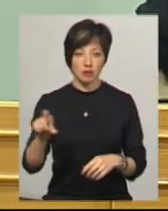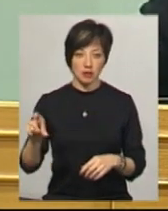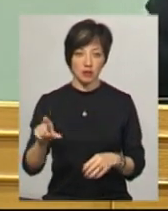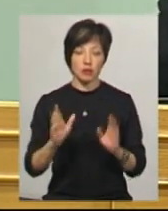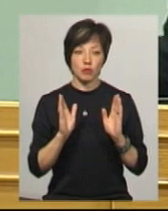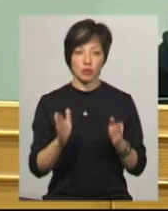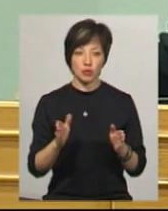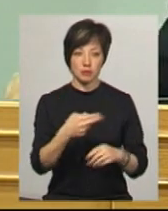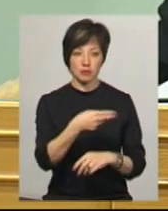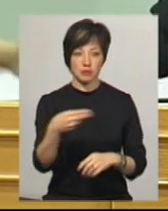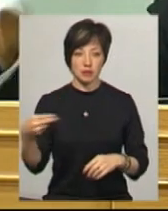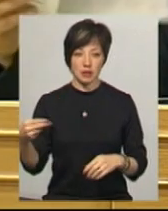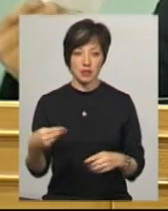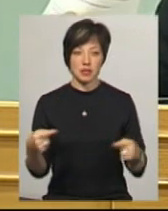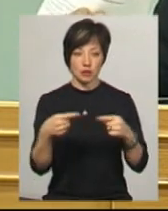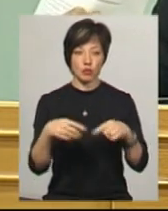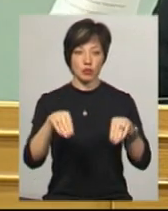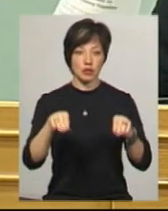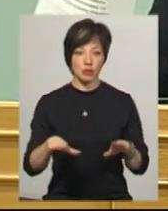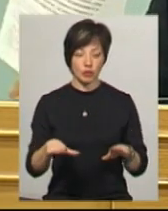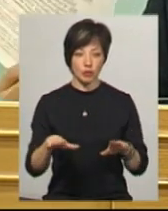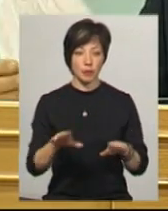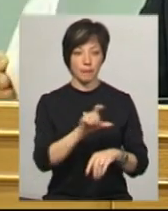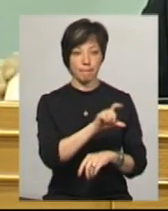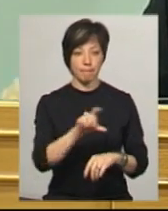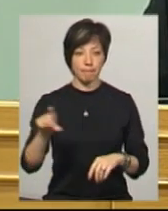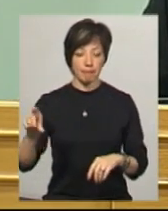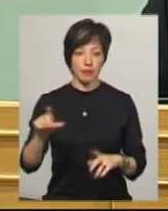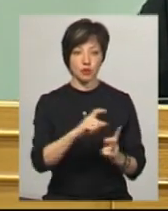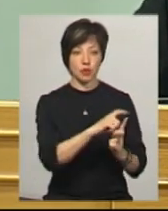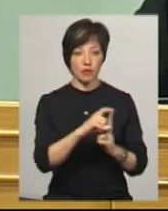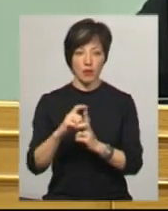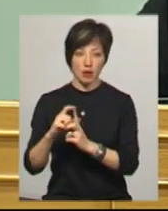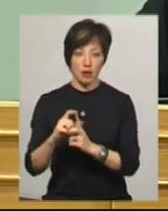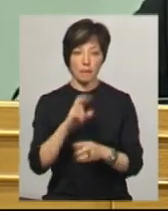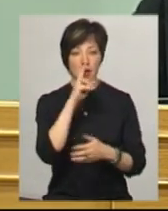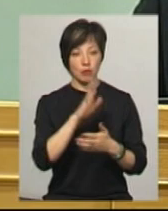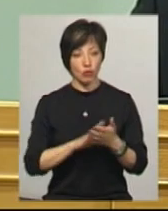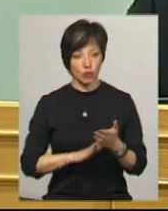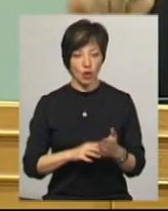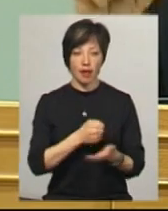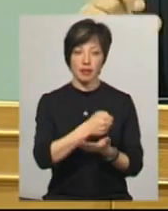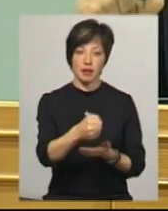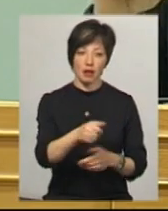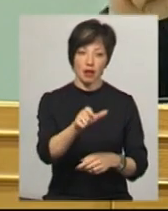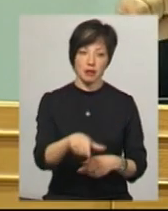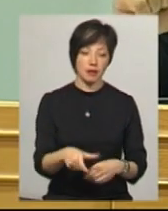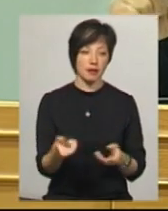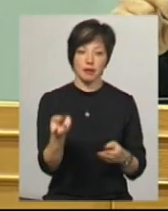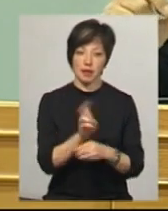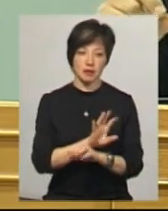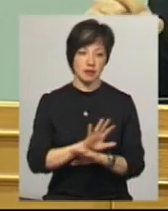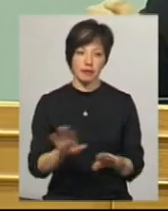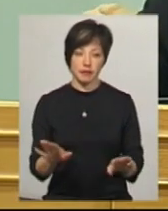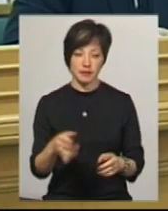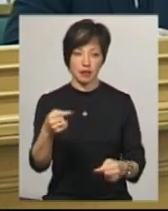буде, знов-таки, згідно з цією постановою, прямо такі слова: перепрошуємо, кандидат такий-то не